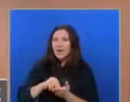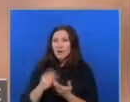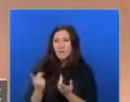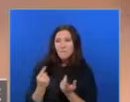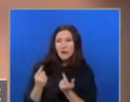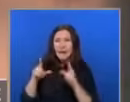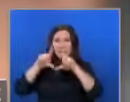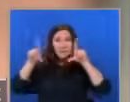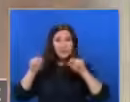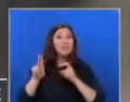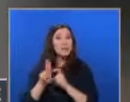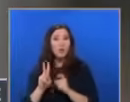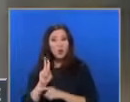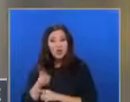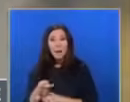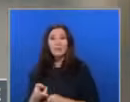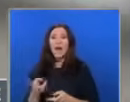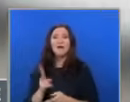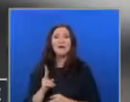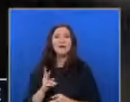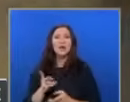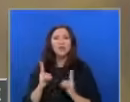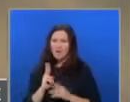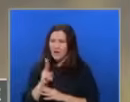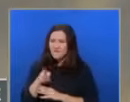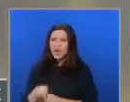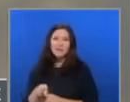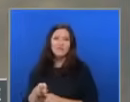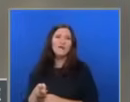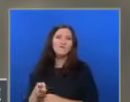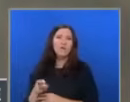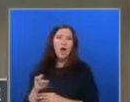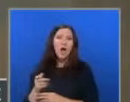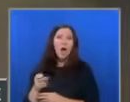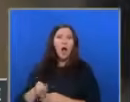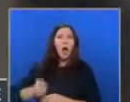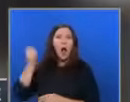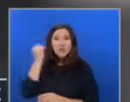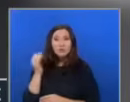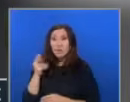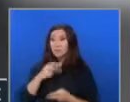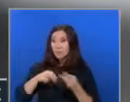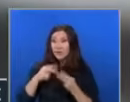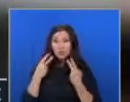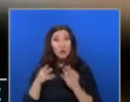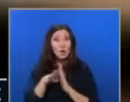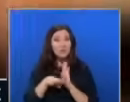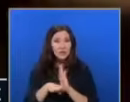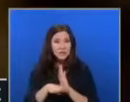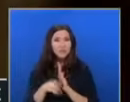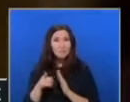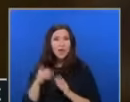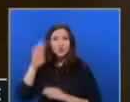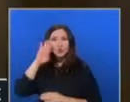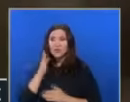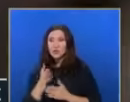Цанко решаваме да влезем в казино. След справка става ясно, че той е в регистъра. Служителите ни насочват към НАП, където Цанко да подаде